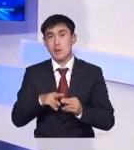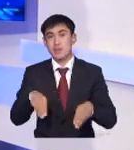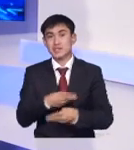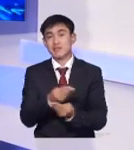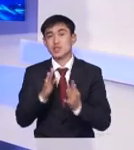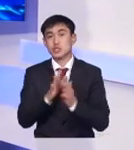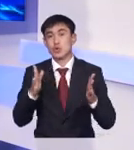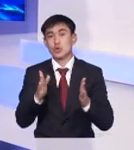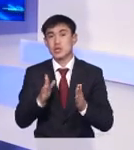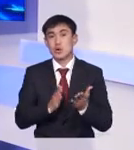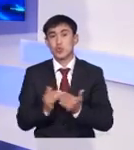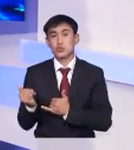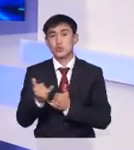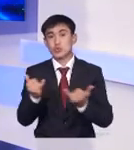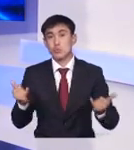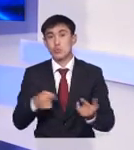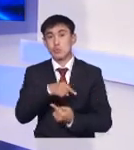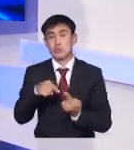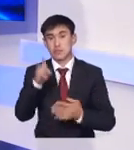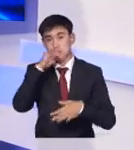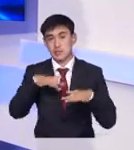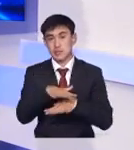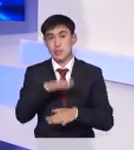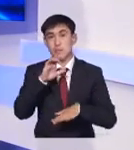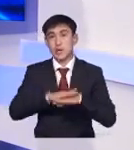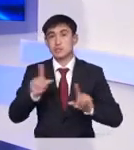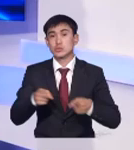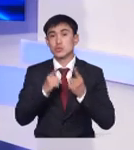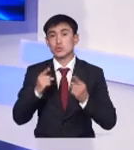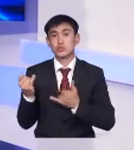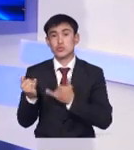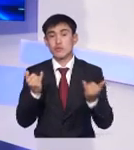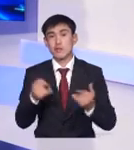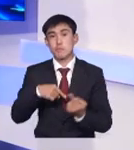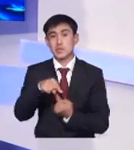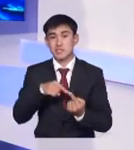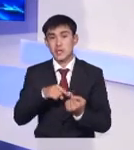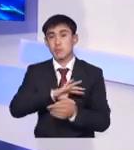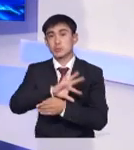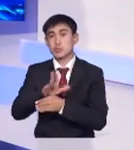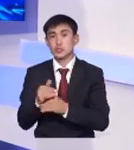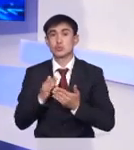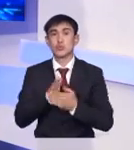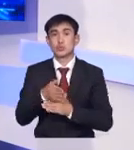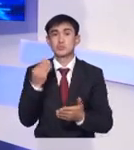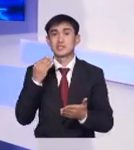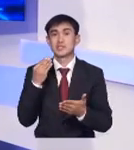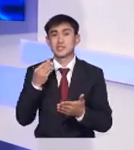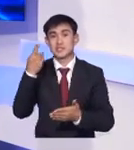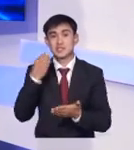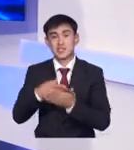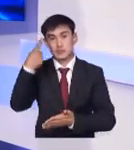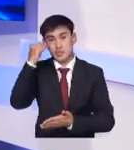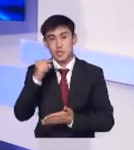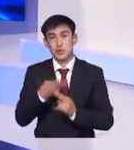предоставляет широкий спектр услуг предпринимателям страны банк создаёт оптимальные условия для бизнеса и обеспечивает доступ к ценным знаниям